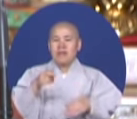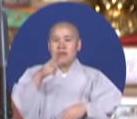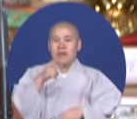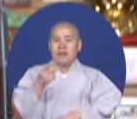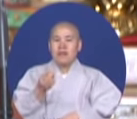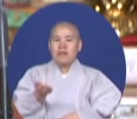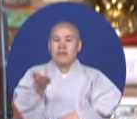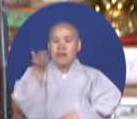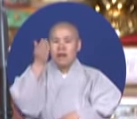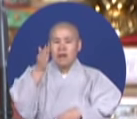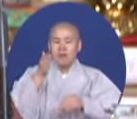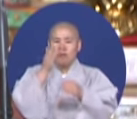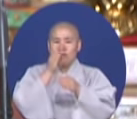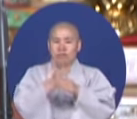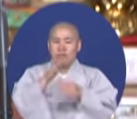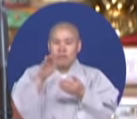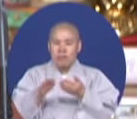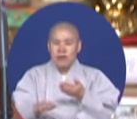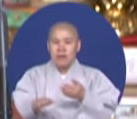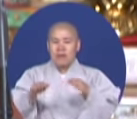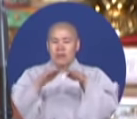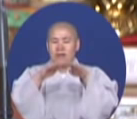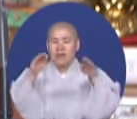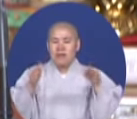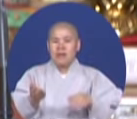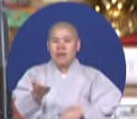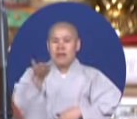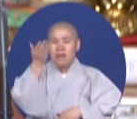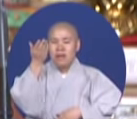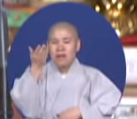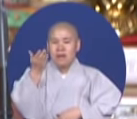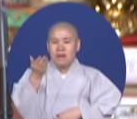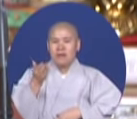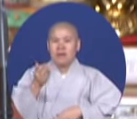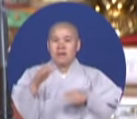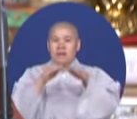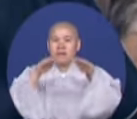상단, 중단, 하단. 상단은 어딜까요?